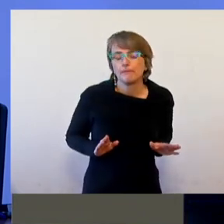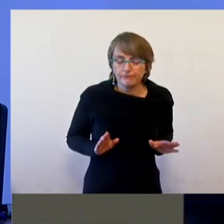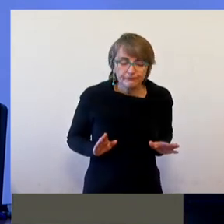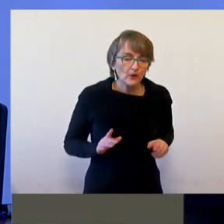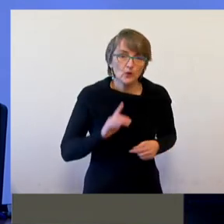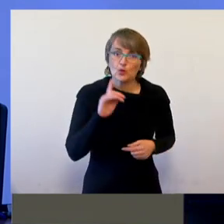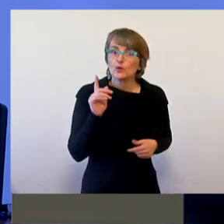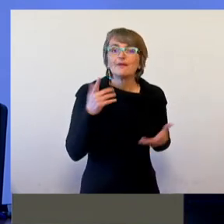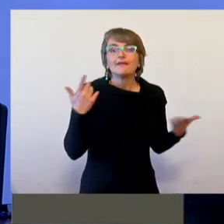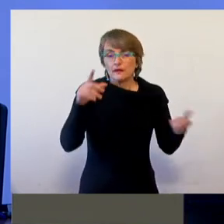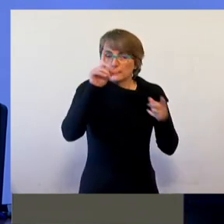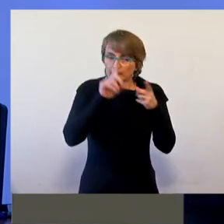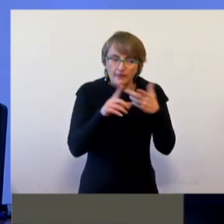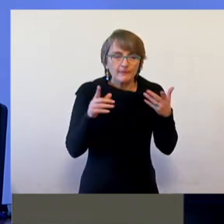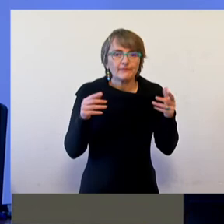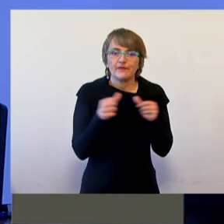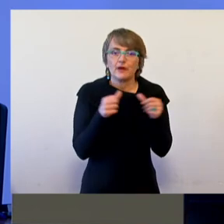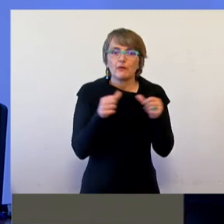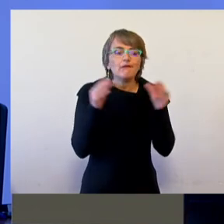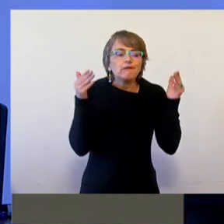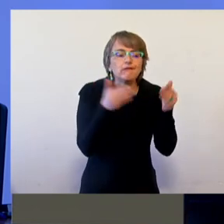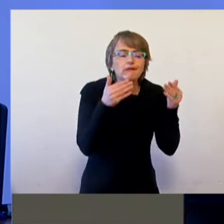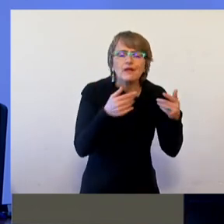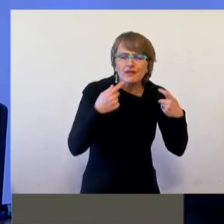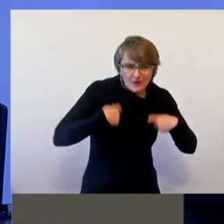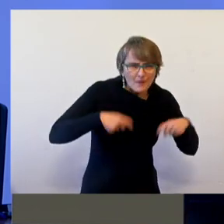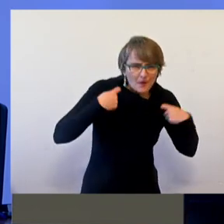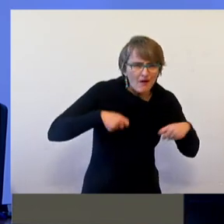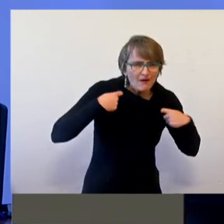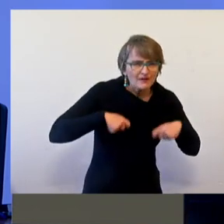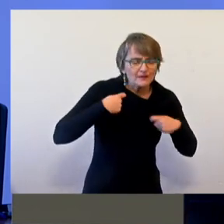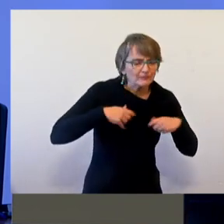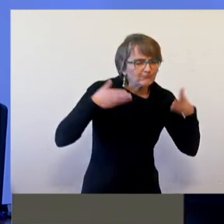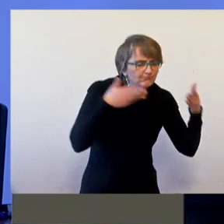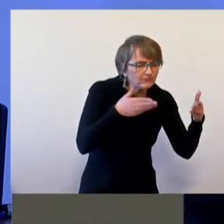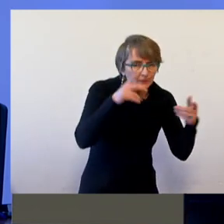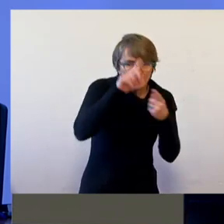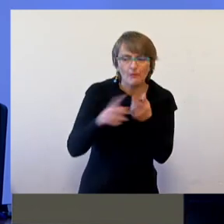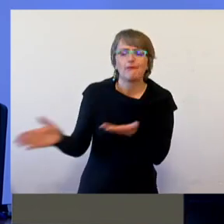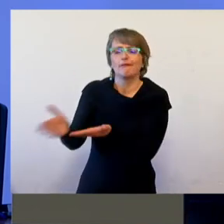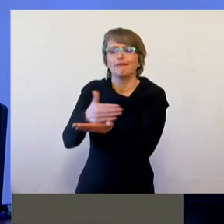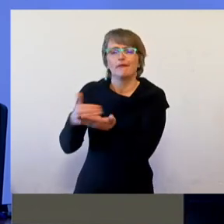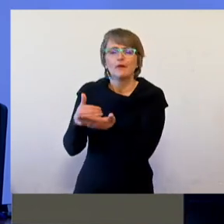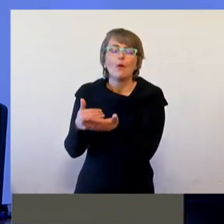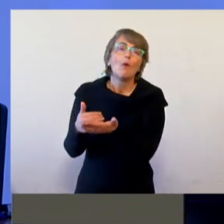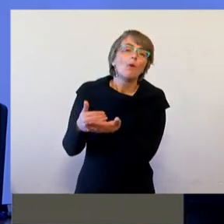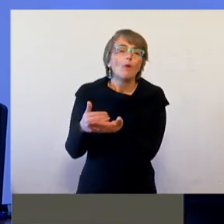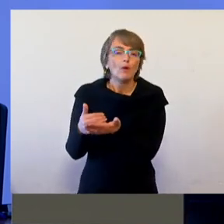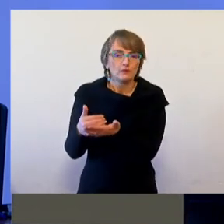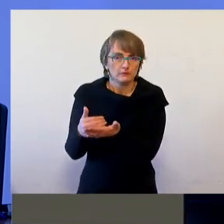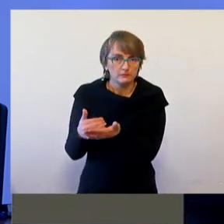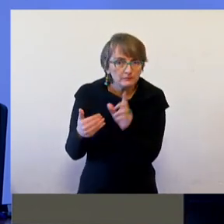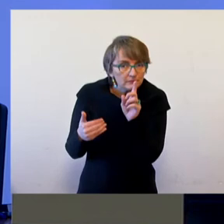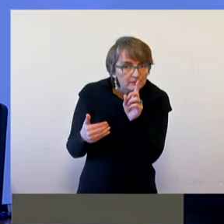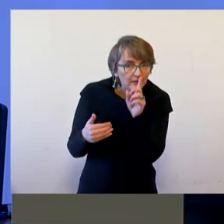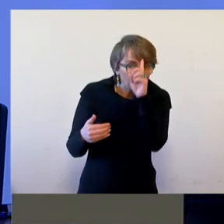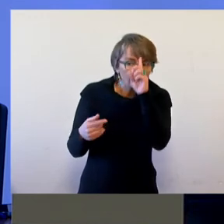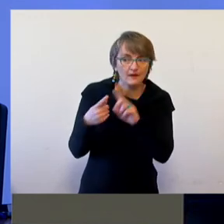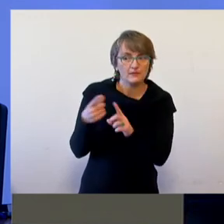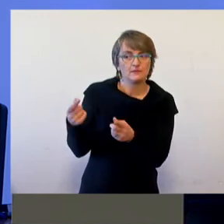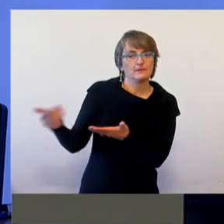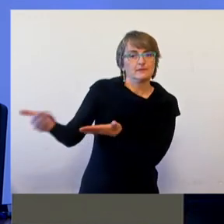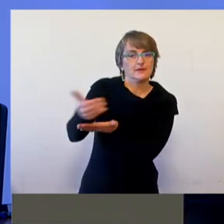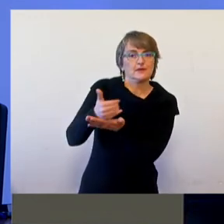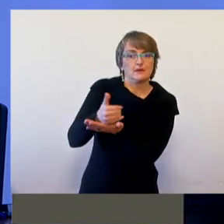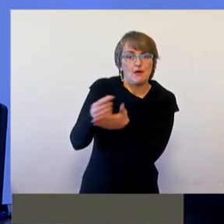les dépenses de fonctionnement et en occultant les ressources. Et dans ces ressources, il y a une